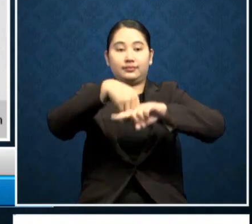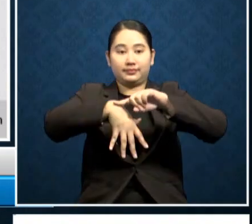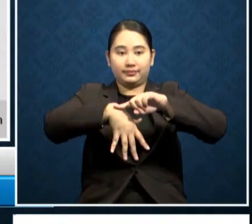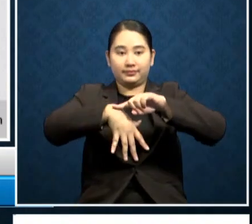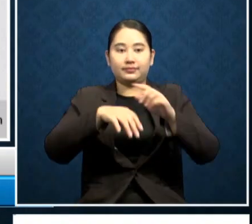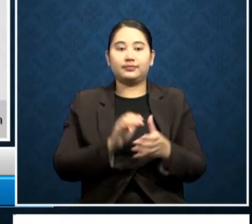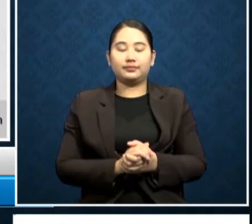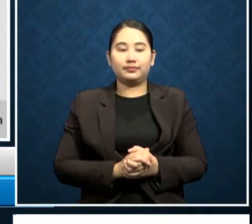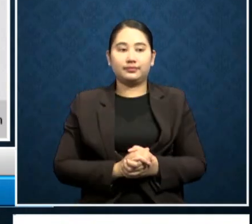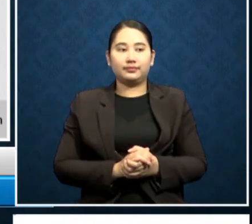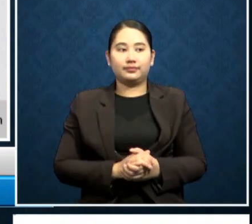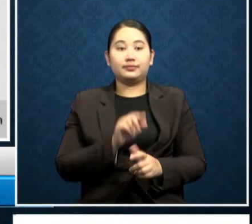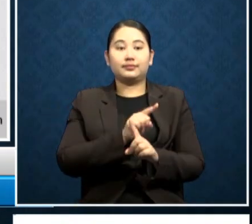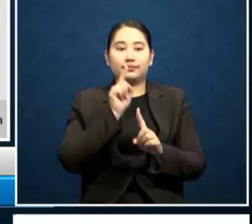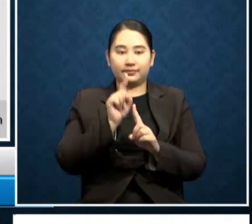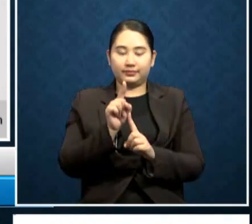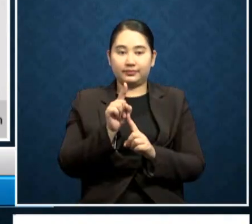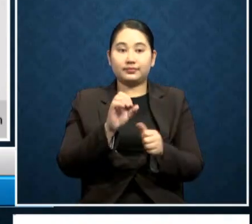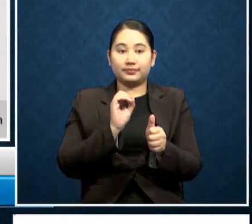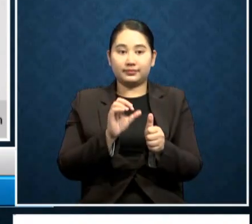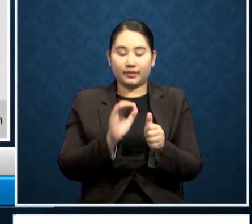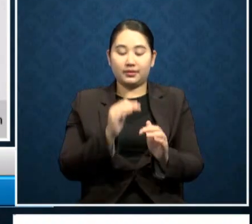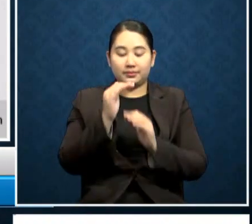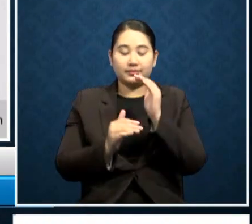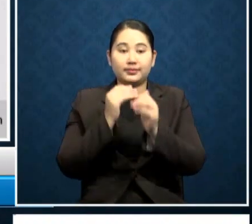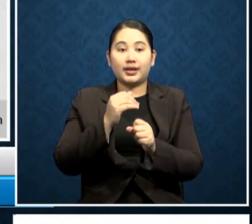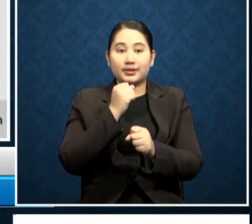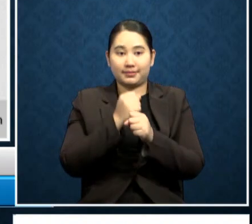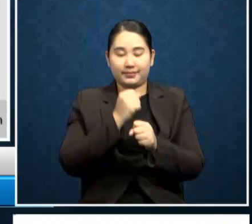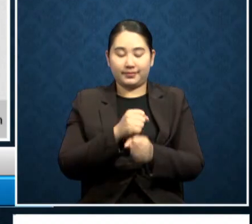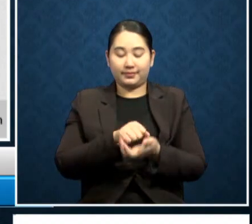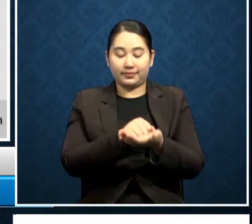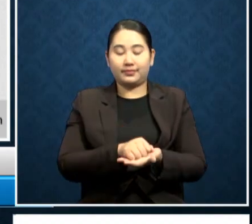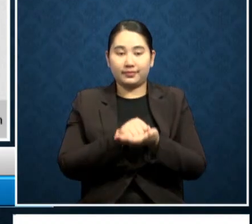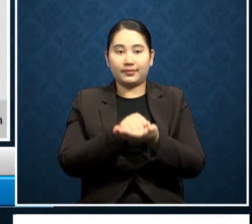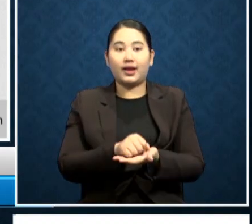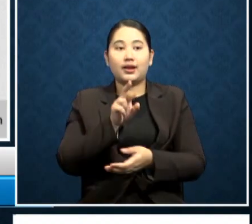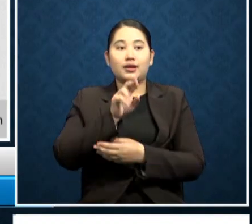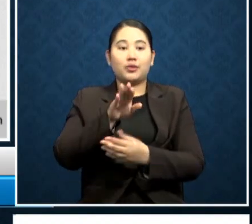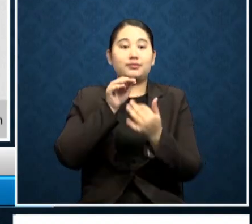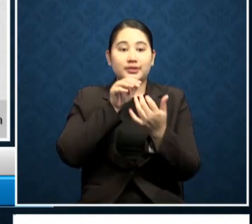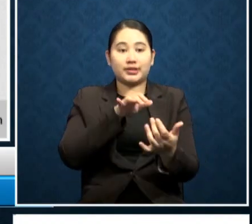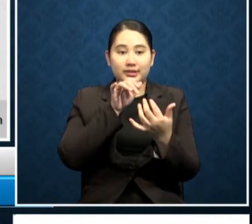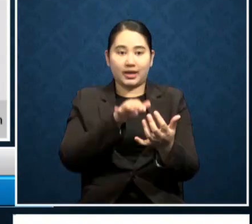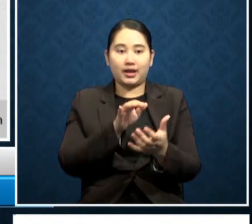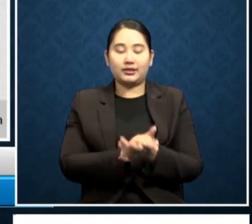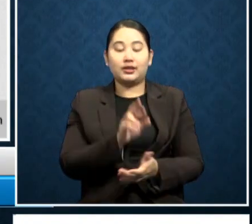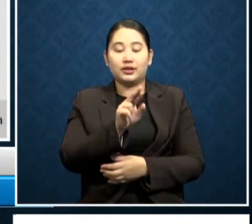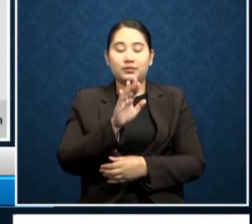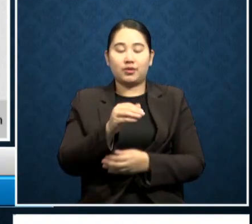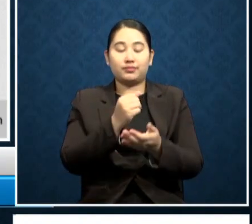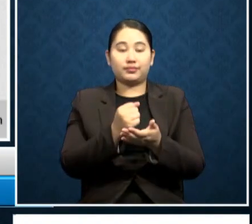ฐานข้อที่ 1ควรมีการพัฒนาบริการระบบสื่อสารระบบเครื่องช่วยการเดิน